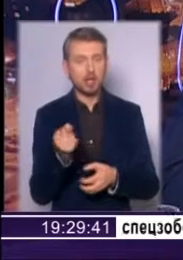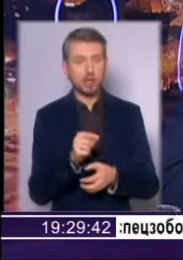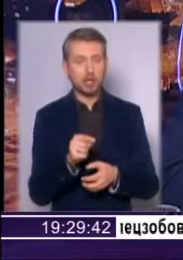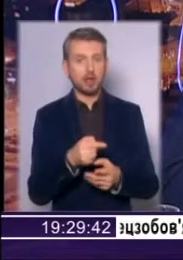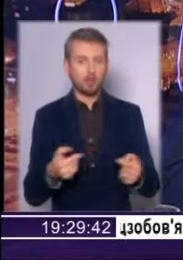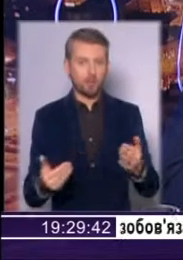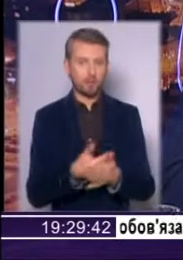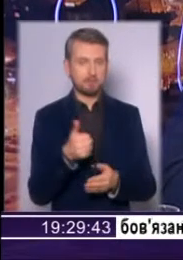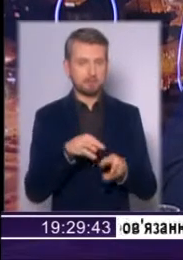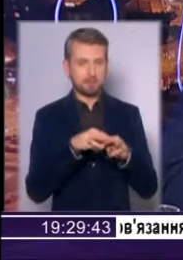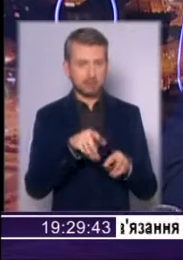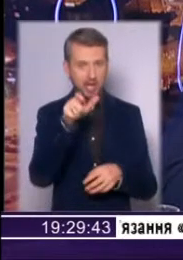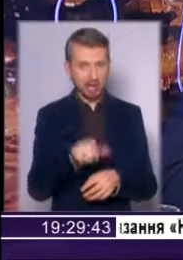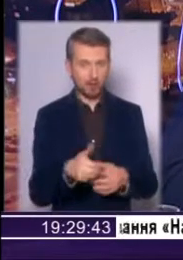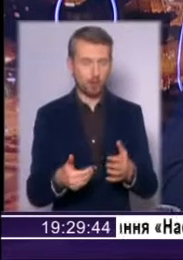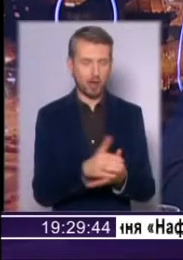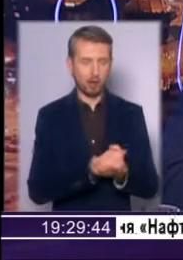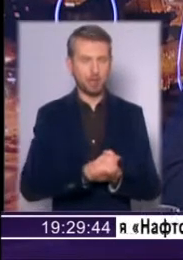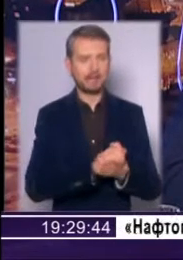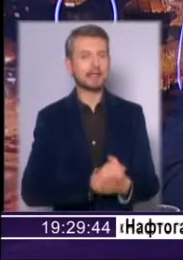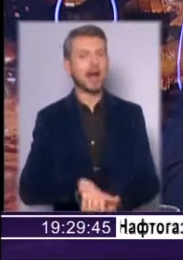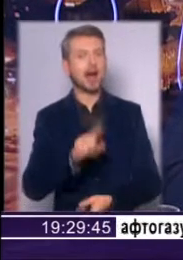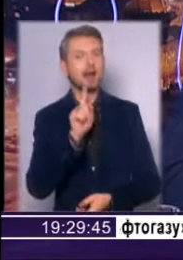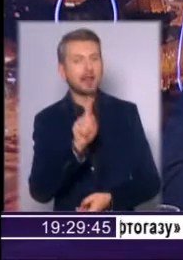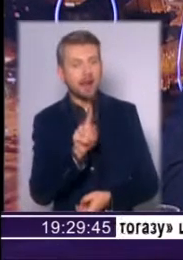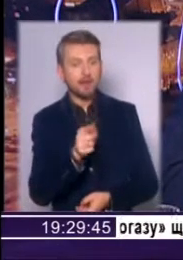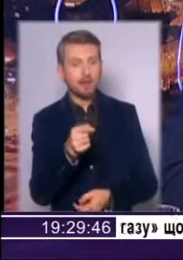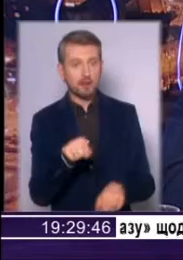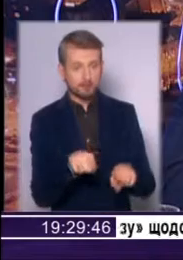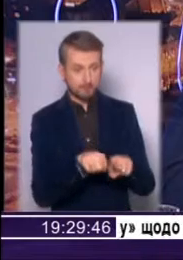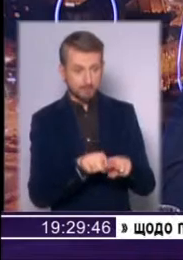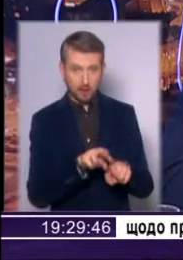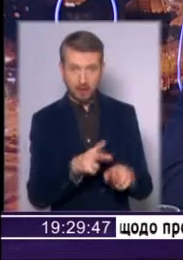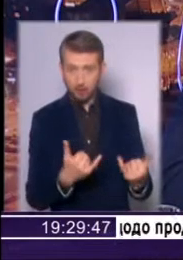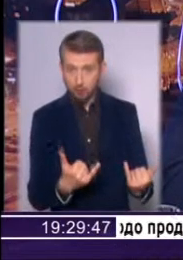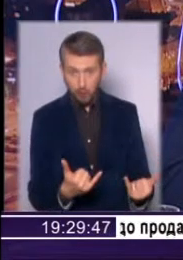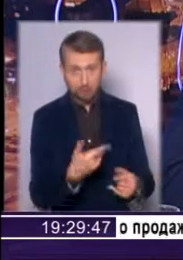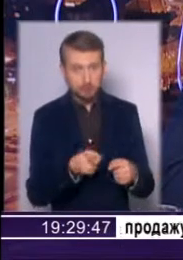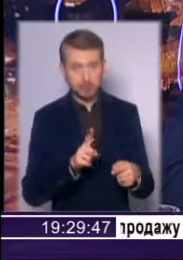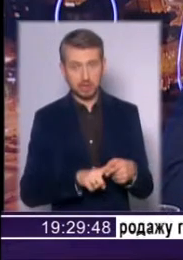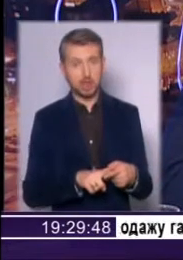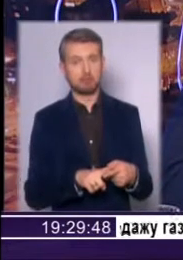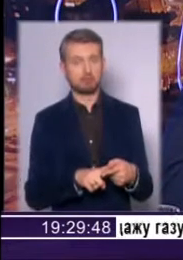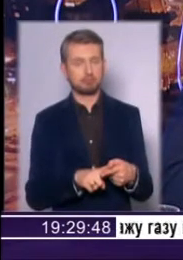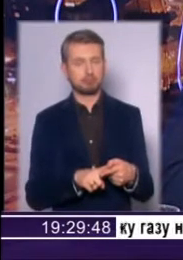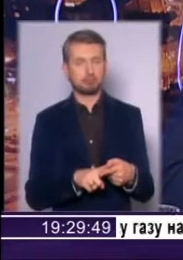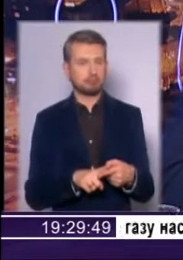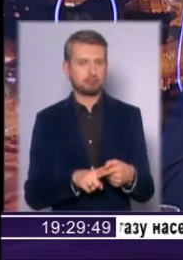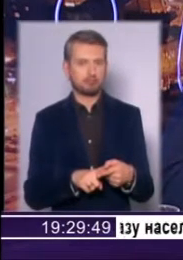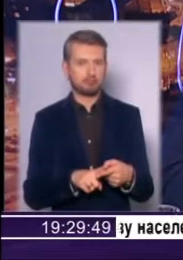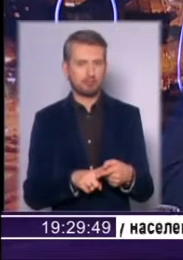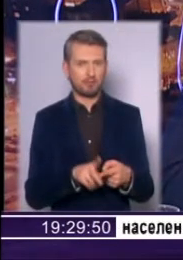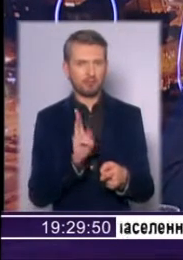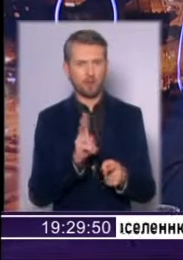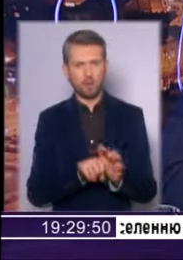прем'єр, і нова коаліція. Але в тому форматі, який є сьогодні, це дійсно з перебіжчиків, з